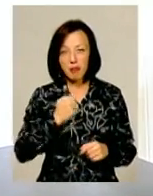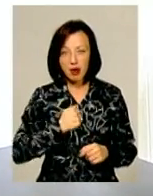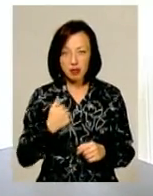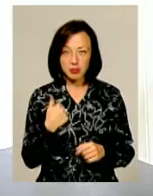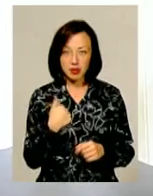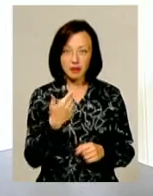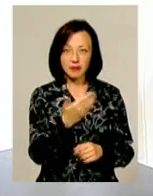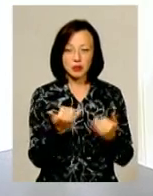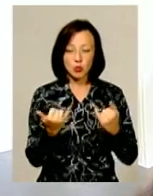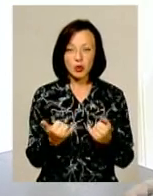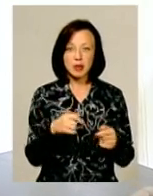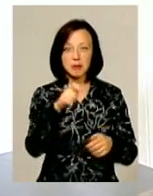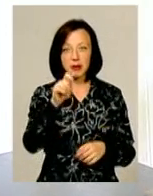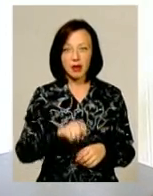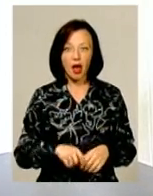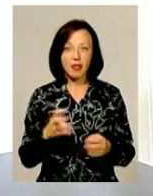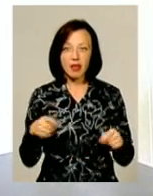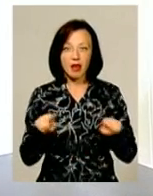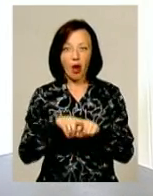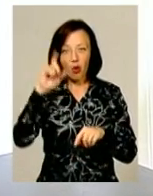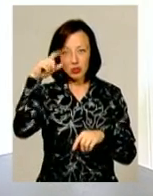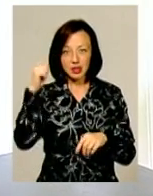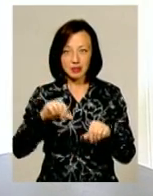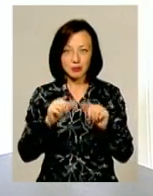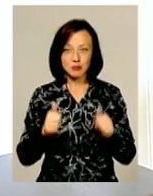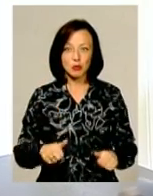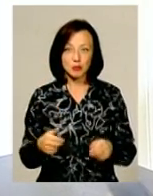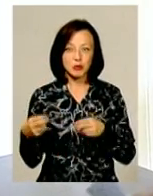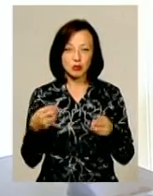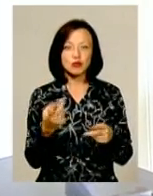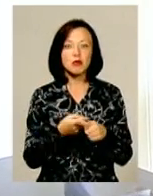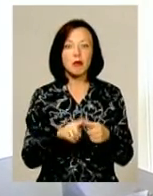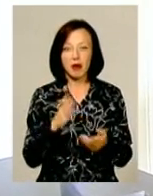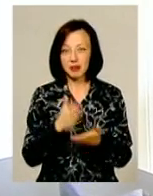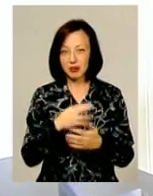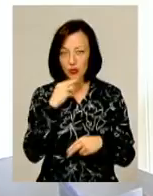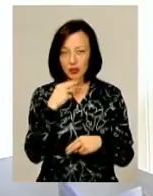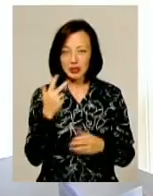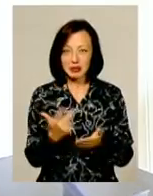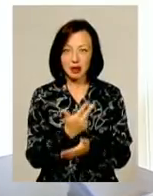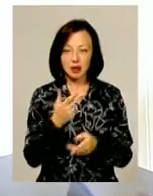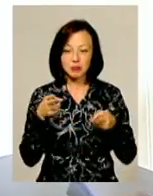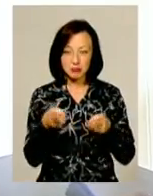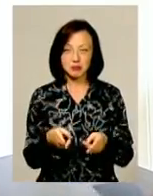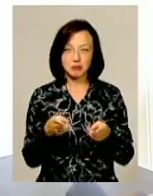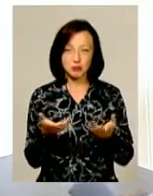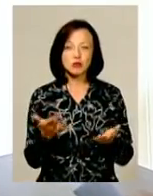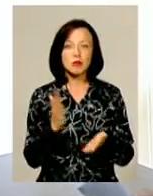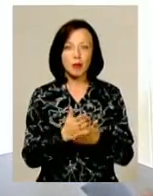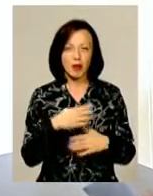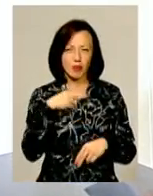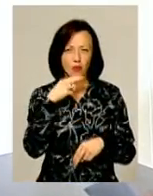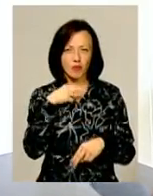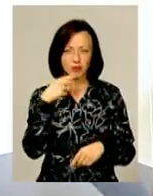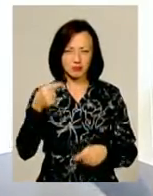ви сьогодні під'їдете, а не козацьким стосом так під'їжджати. Що ви маєте на увазі козацьким стосом? Ми вже три рази до вас приходили. Що ви маєте на увазі